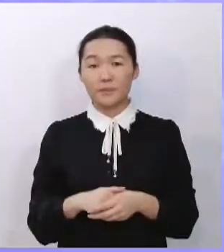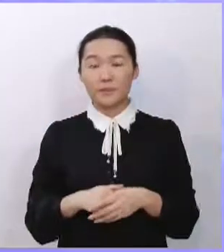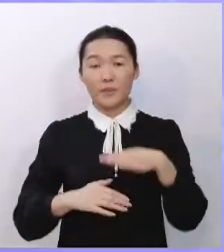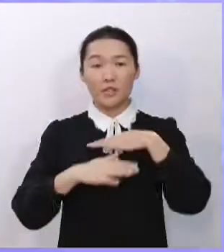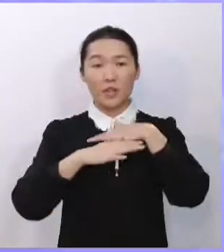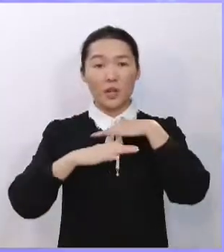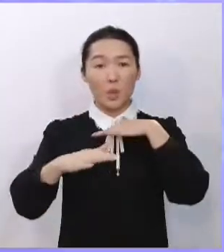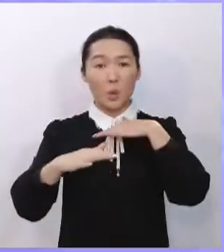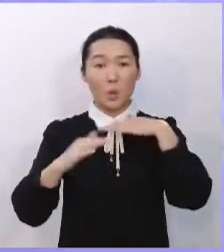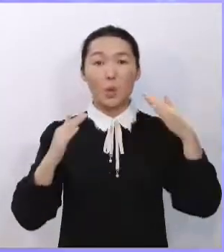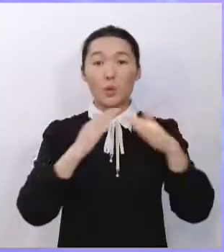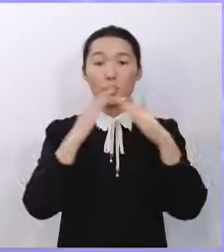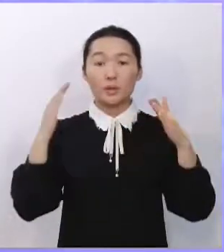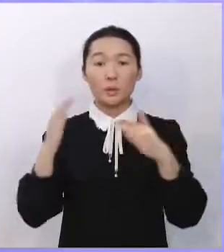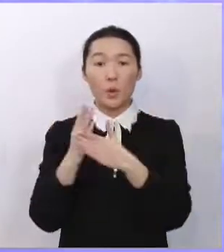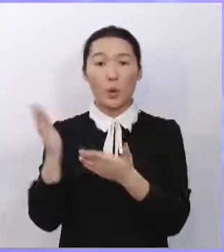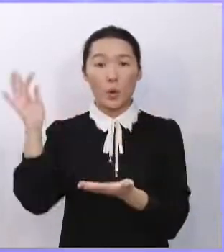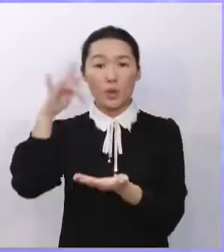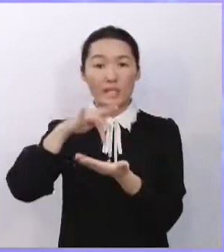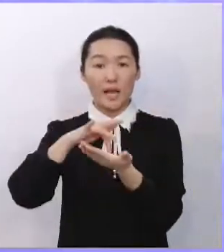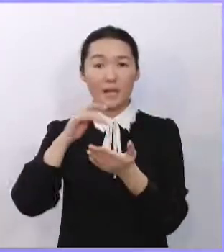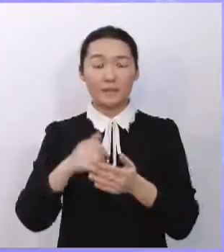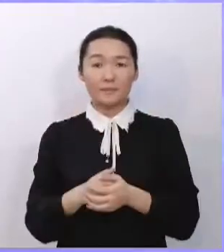Жайлоо, тоо, шаар.